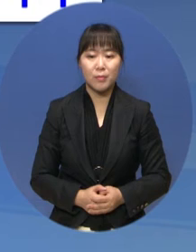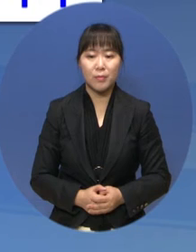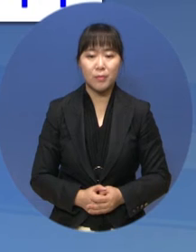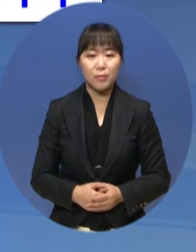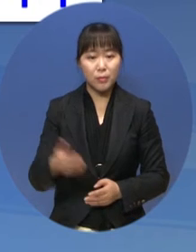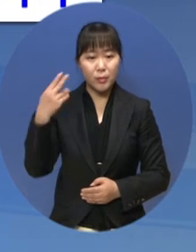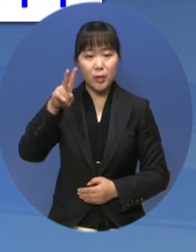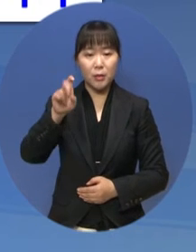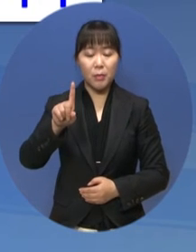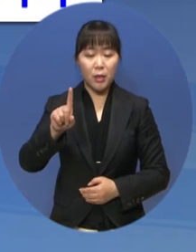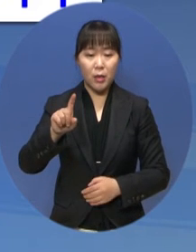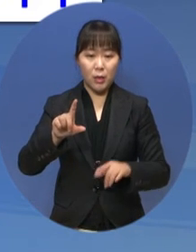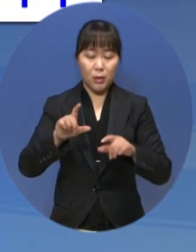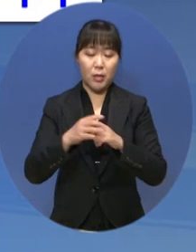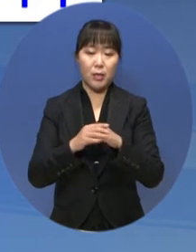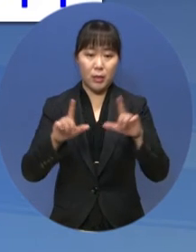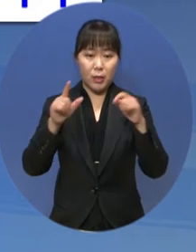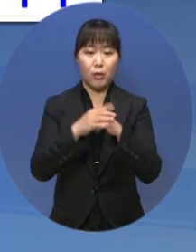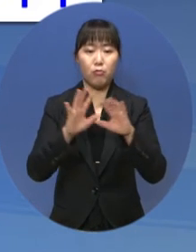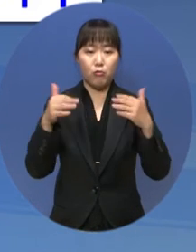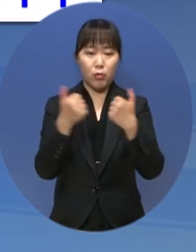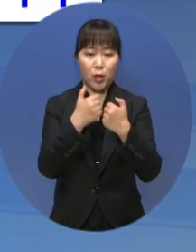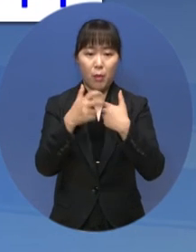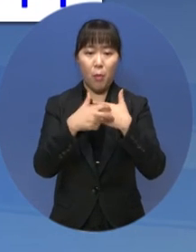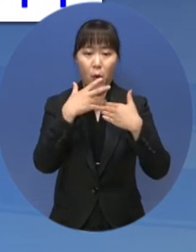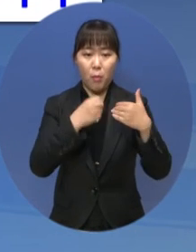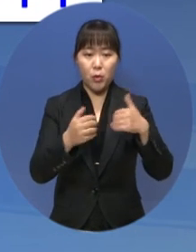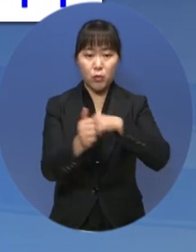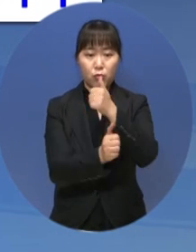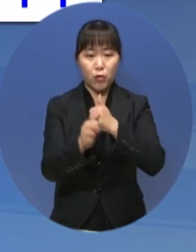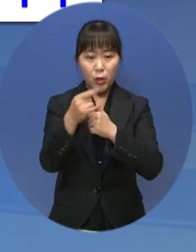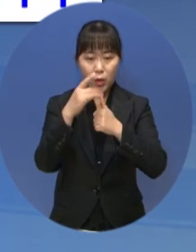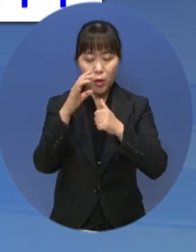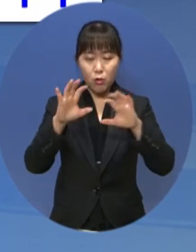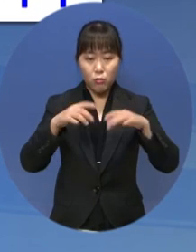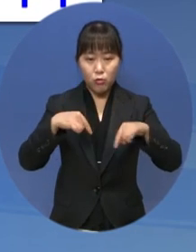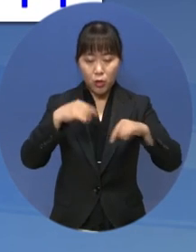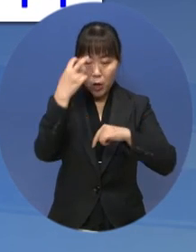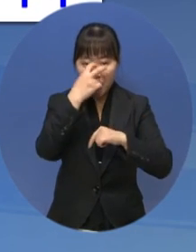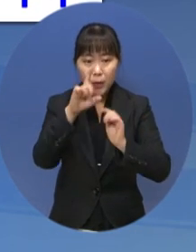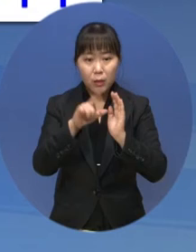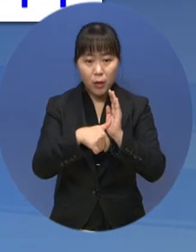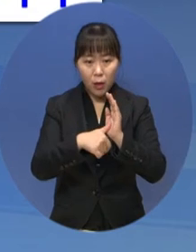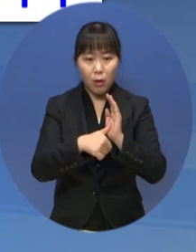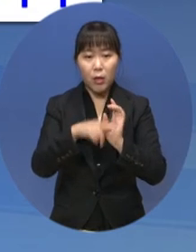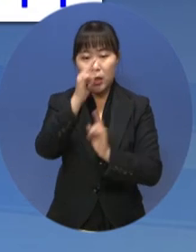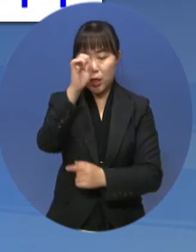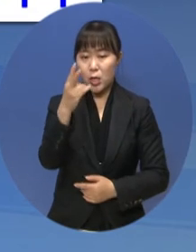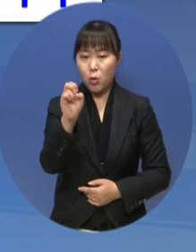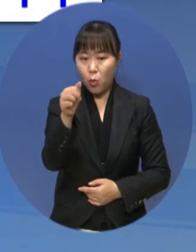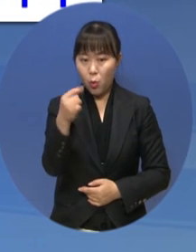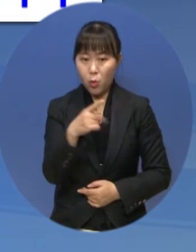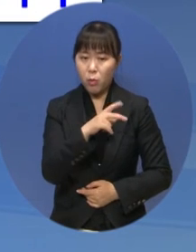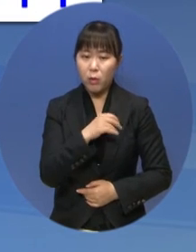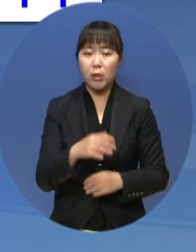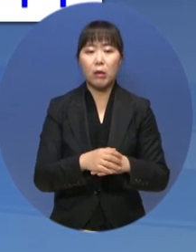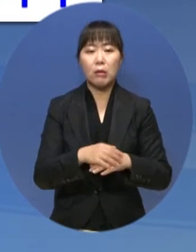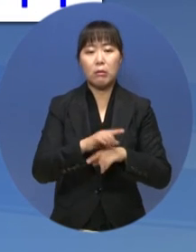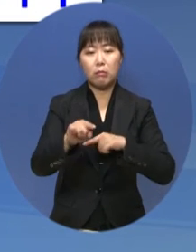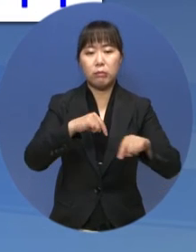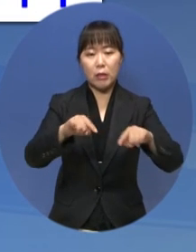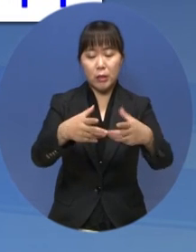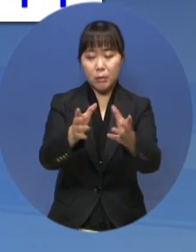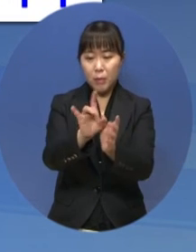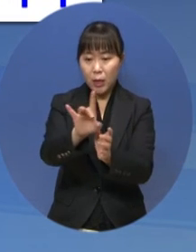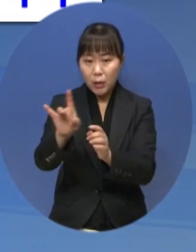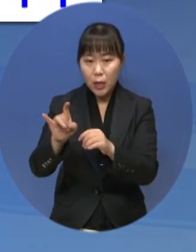지난 21일 국회 보건복지위원회 국정감사에서 무소속 이용호 의원은 지자체별 장애인